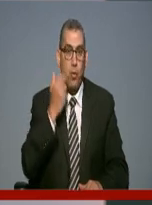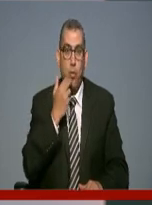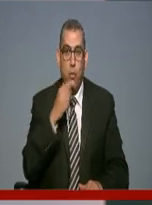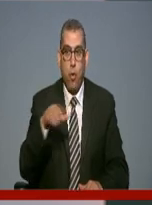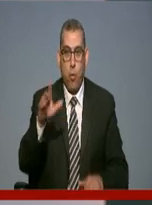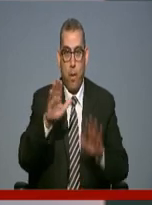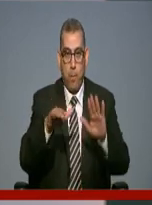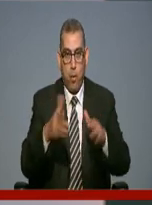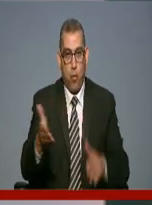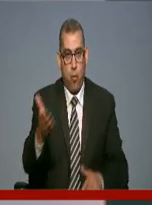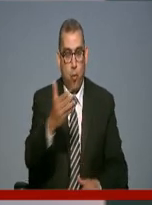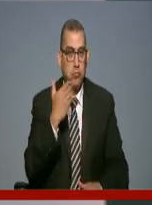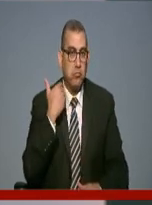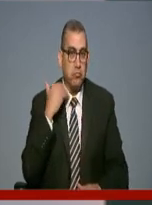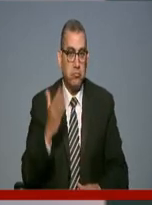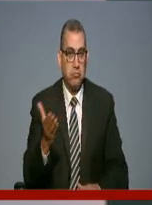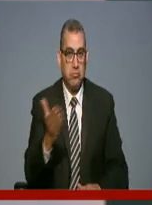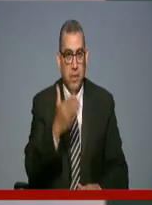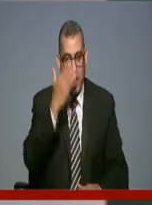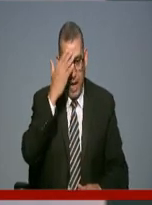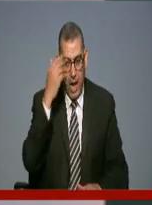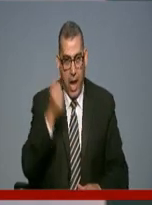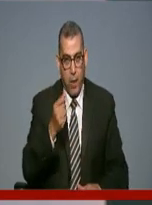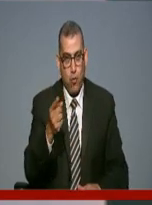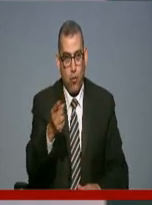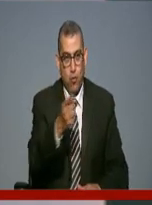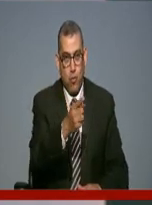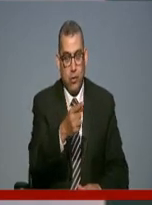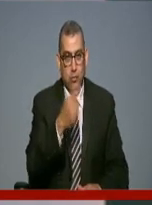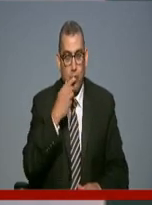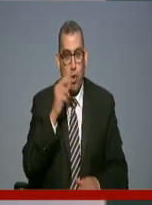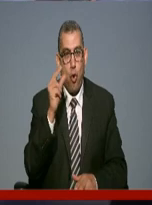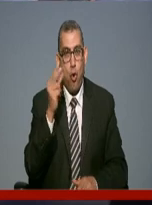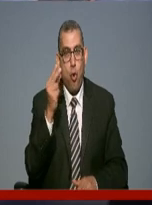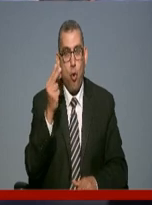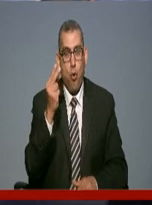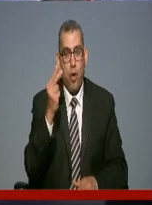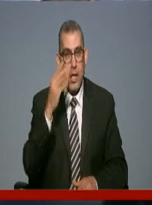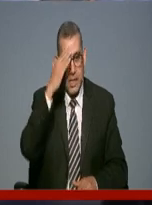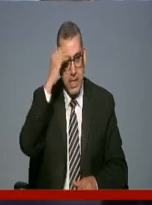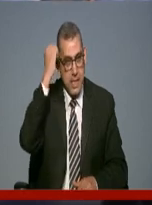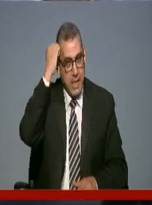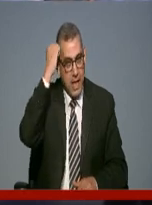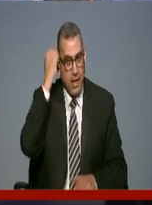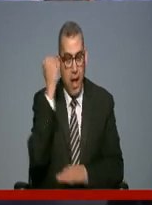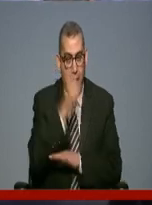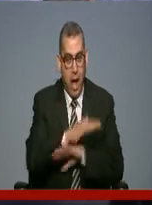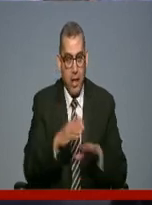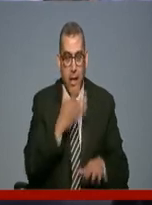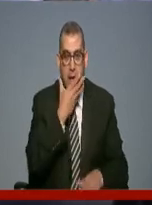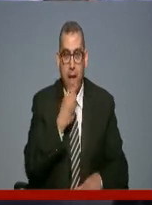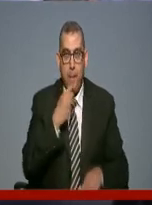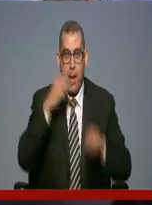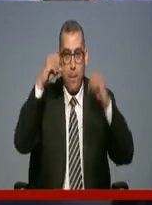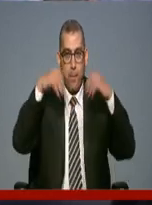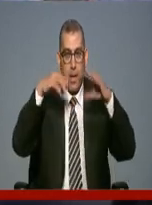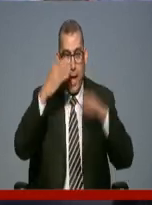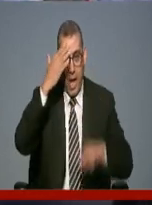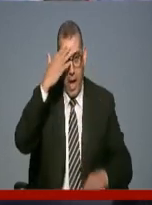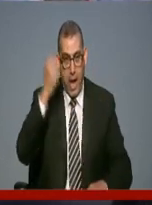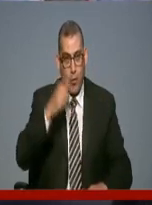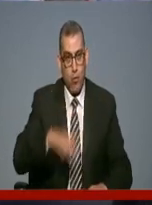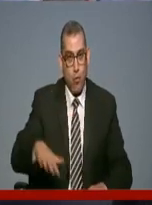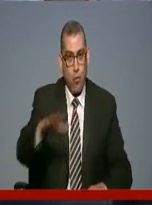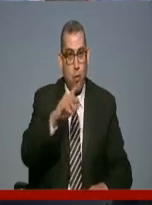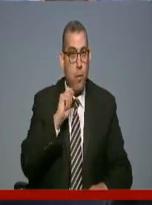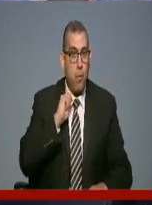الحضور الكريم، أهلا بحضراتكم في لؤلؤة الصعيد أرض الجمال والبركة. أهلا بحضراتكم في